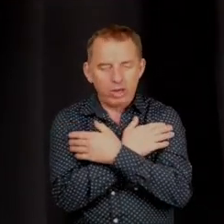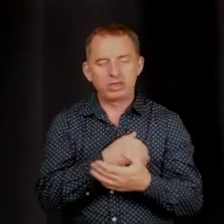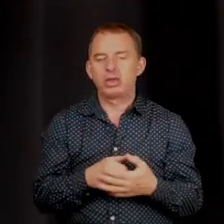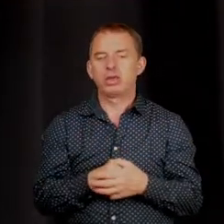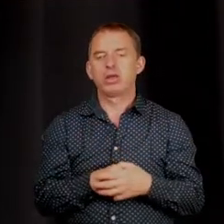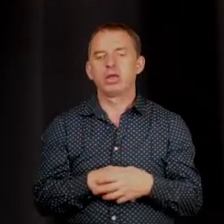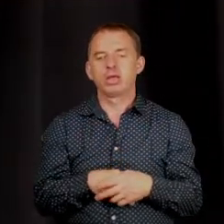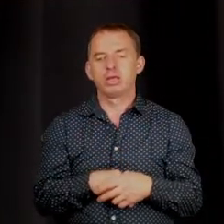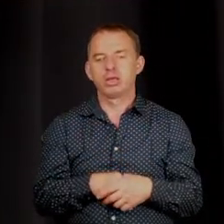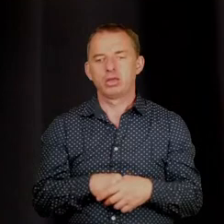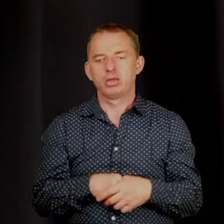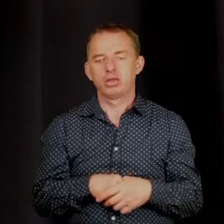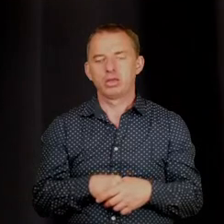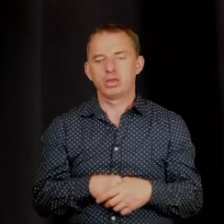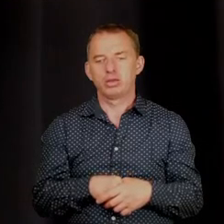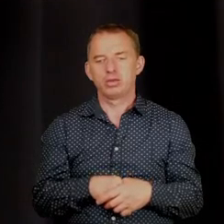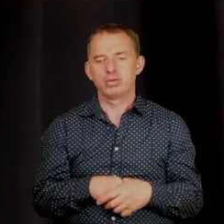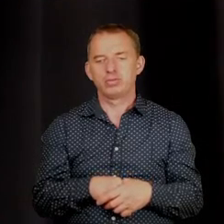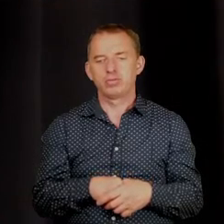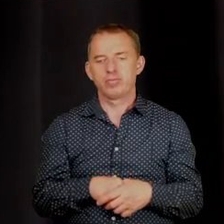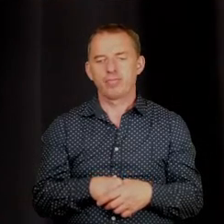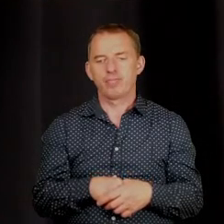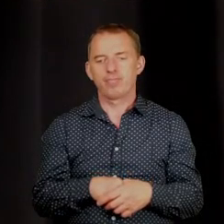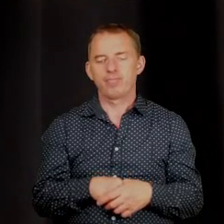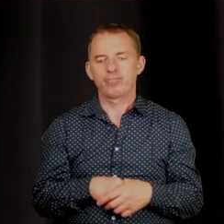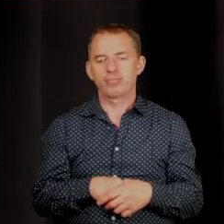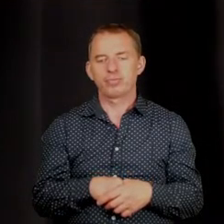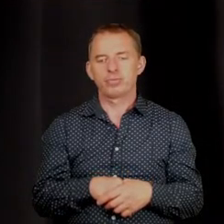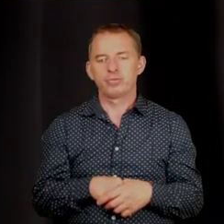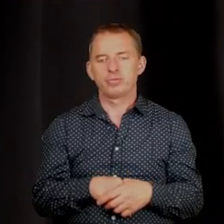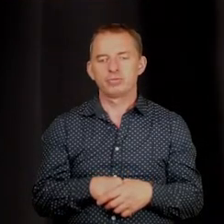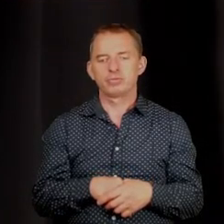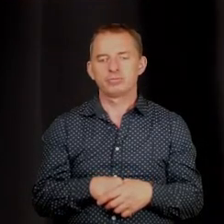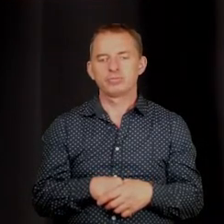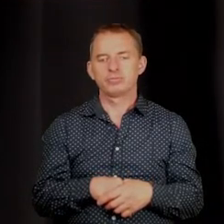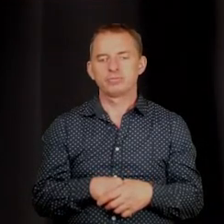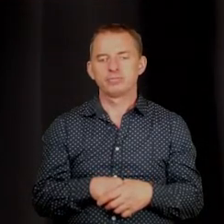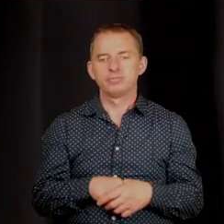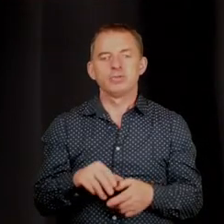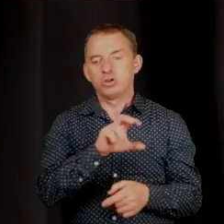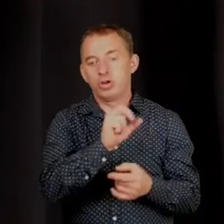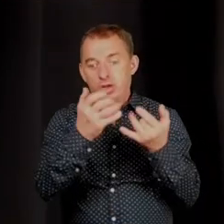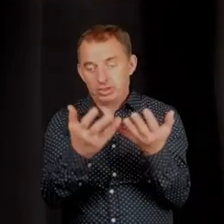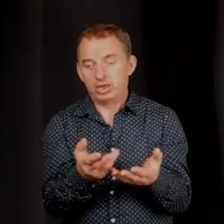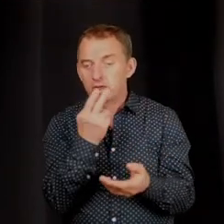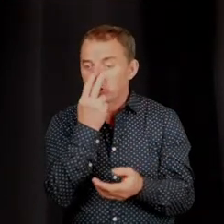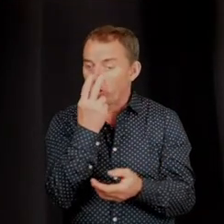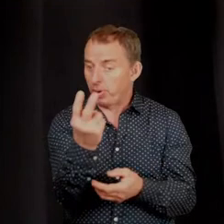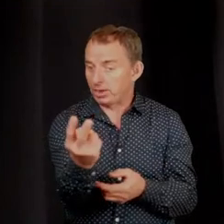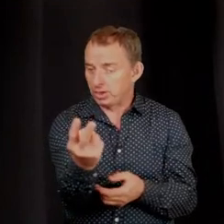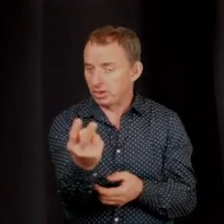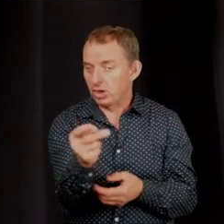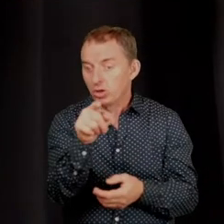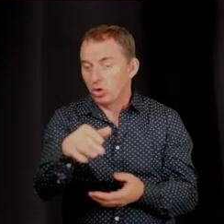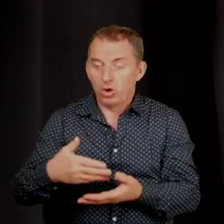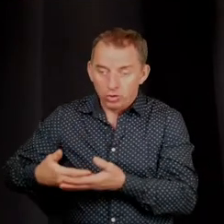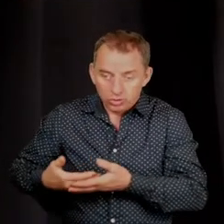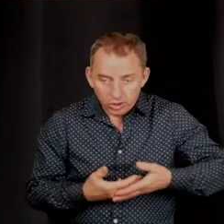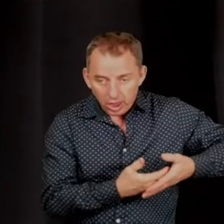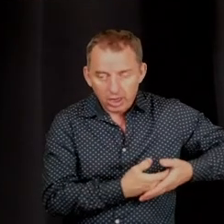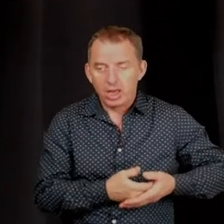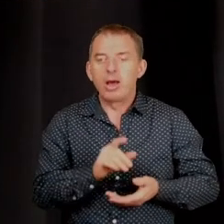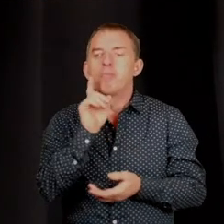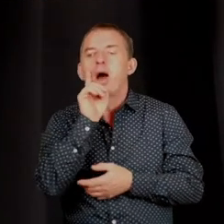Have you long to see that husband, that wife, that child again? Czy chcesz zobaczyć to dziecko, tego